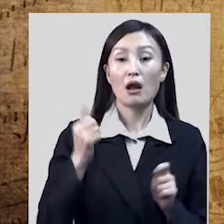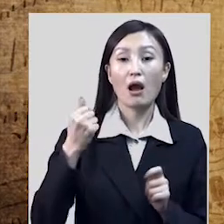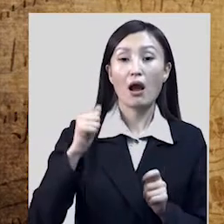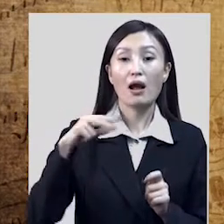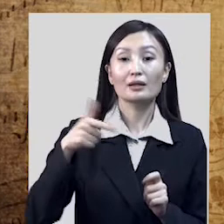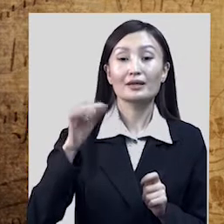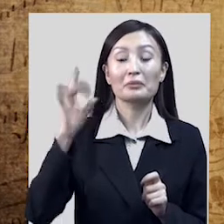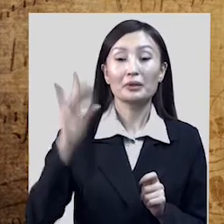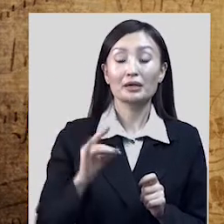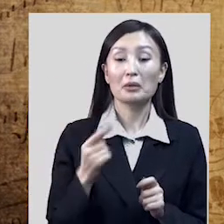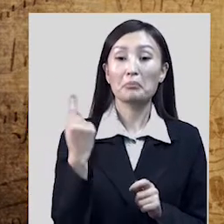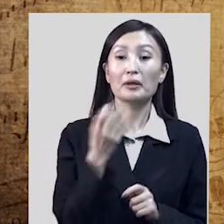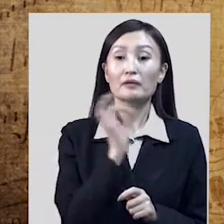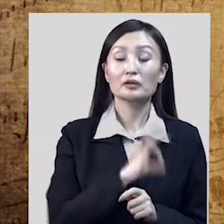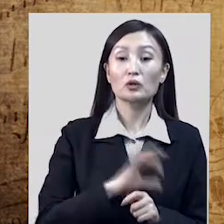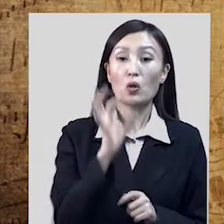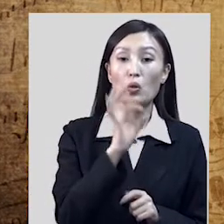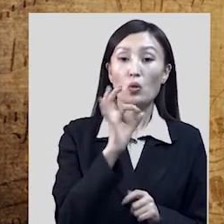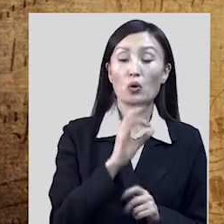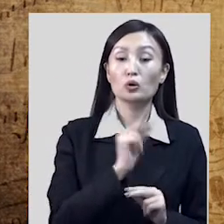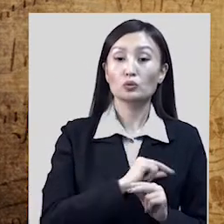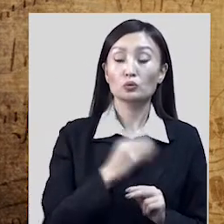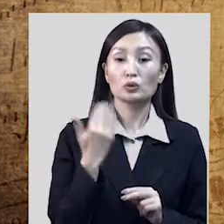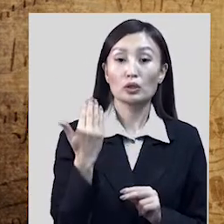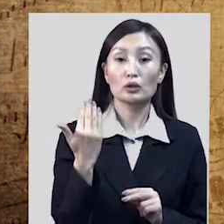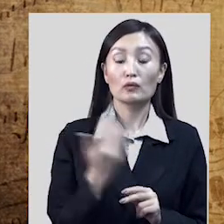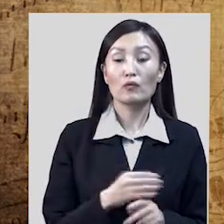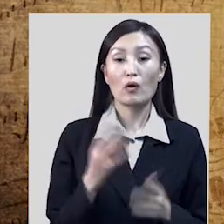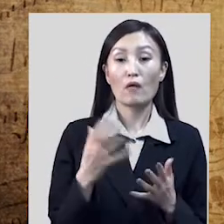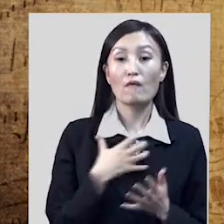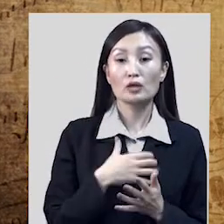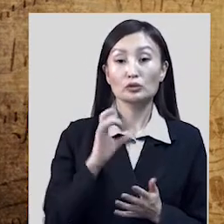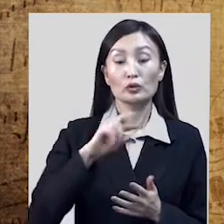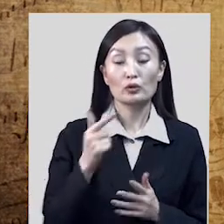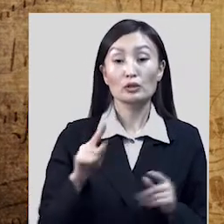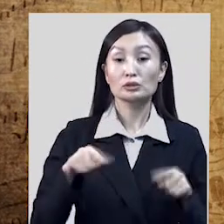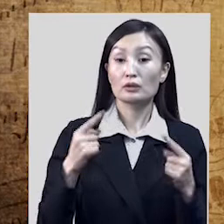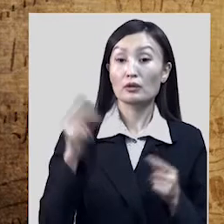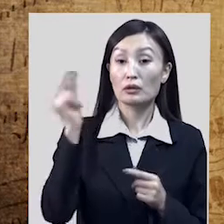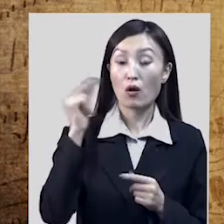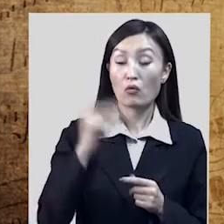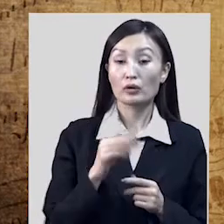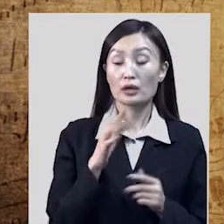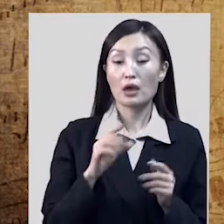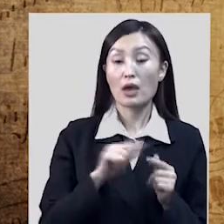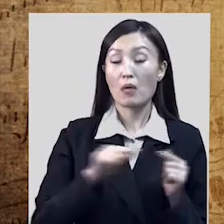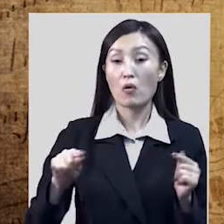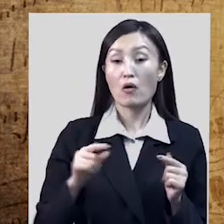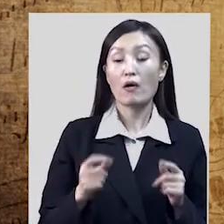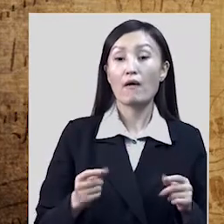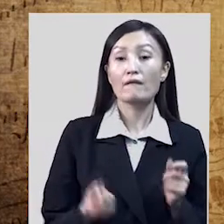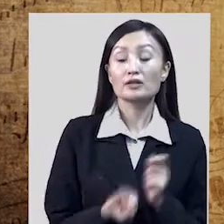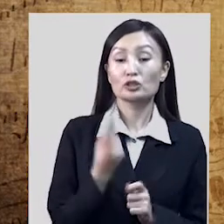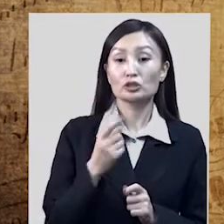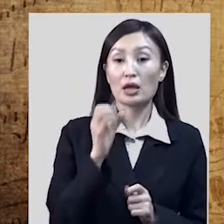впервые использовал цифру 0 труды аль-хорезми сыграли важную роль в становлении науки эпохи возрождения в европе и